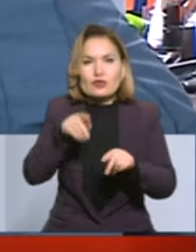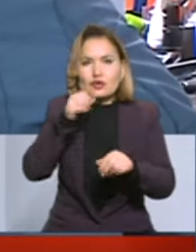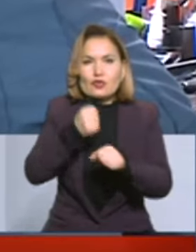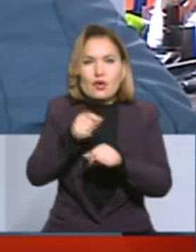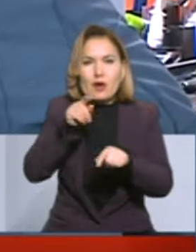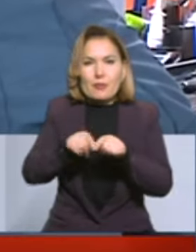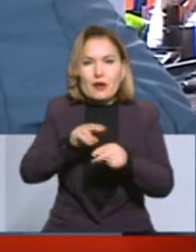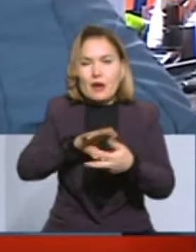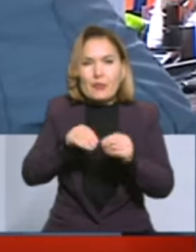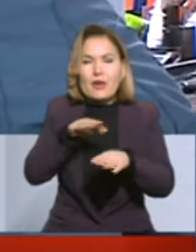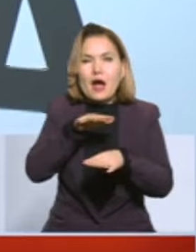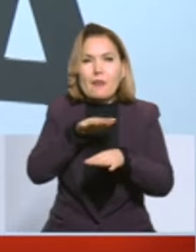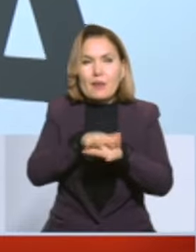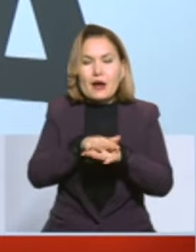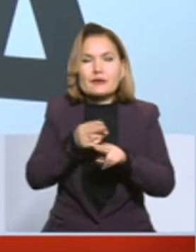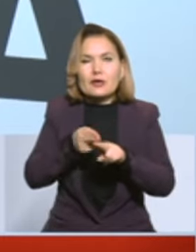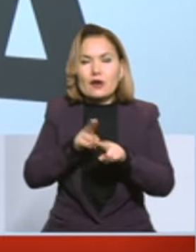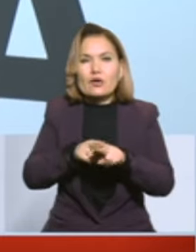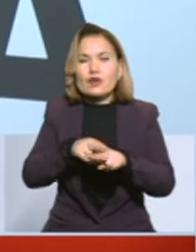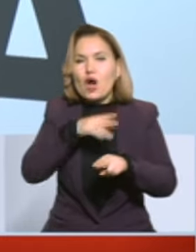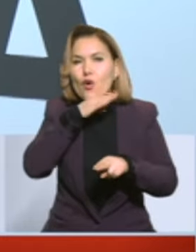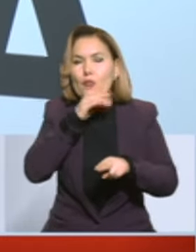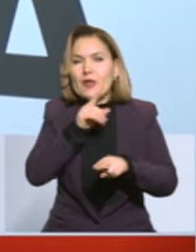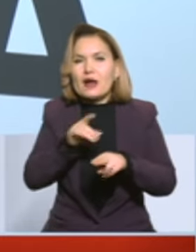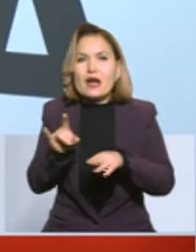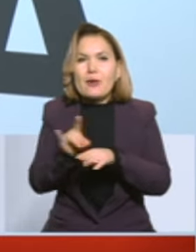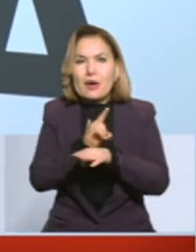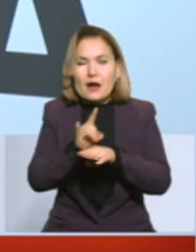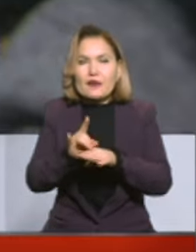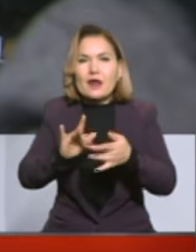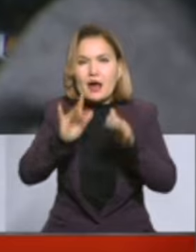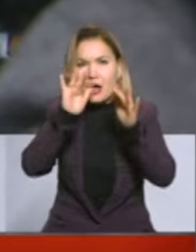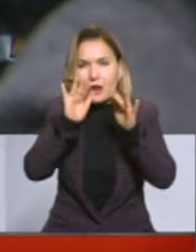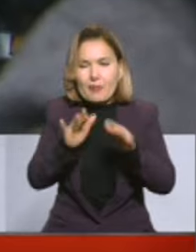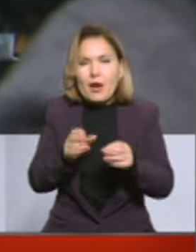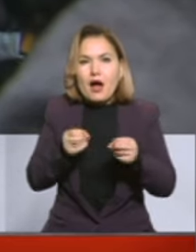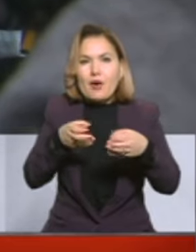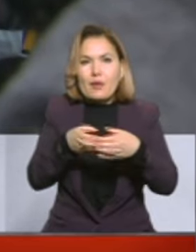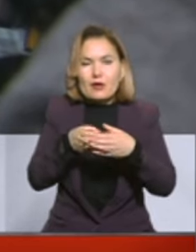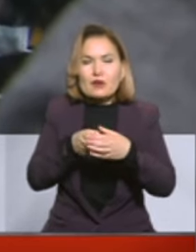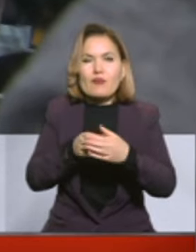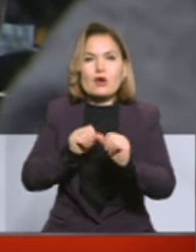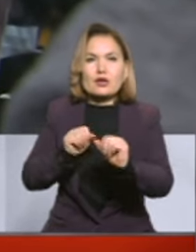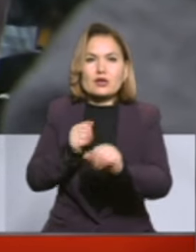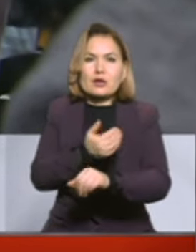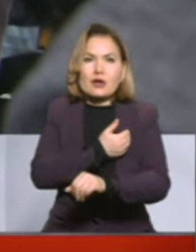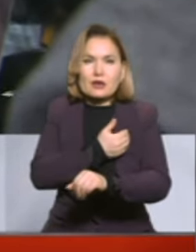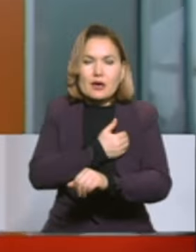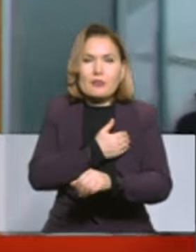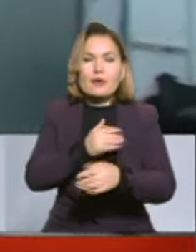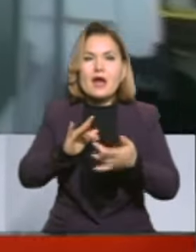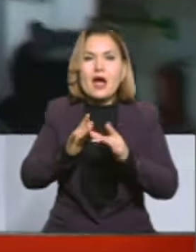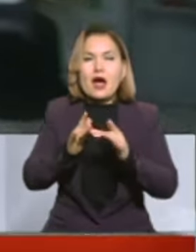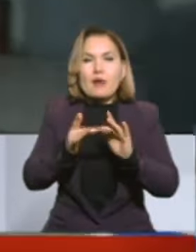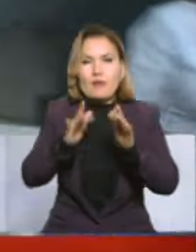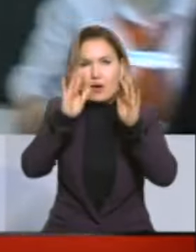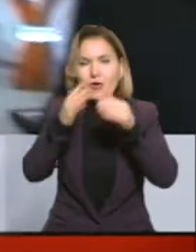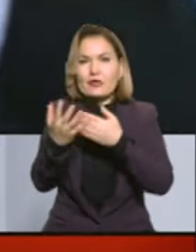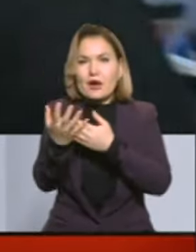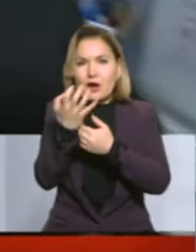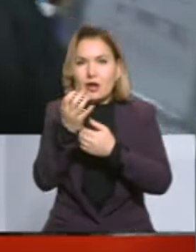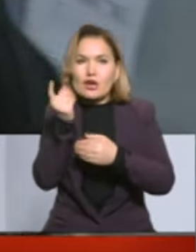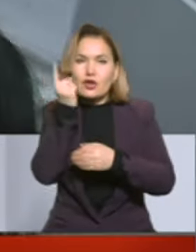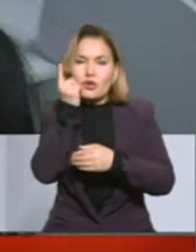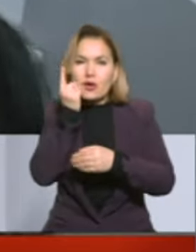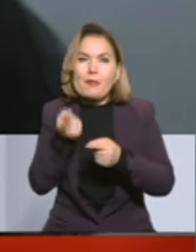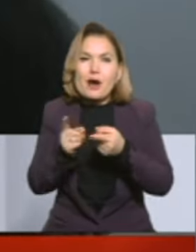арқылы банктің атын жамылып, хабарласатын түрлі интернет алаяқтардың жолын кесеміз, дейді агенттік. Биометрия арқылы клиент ұялы